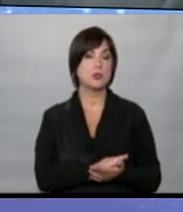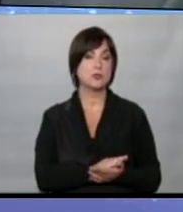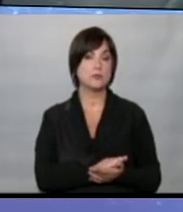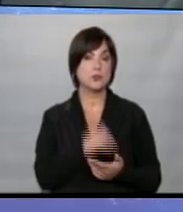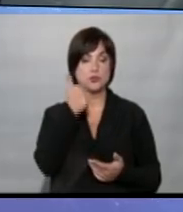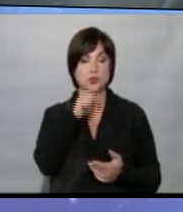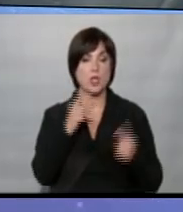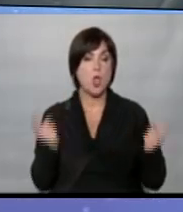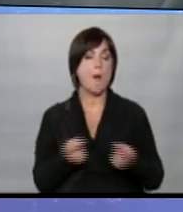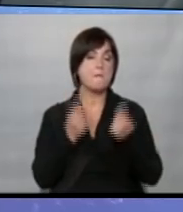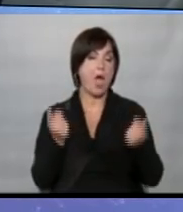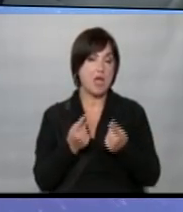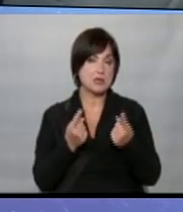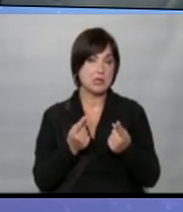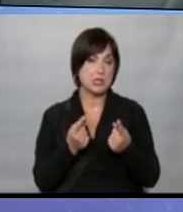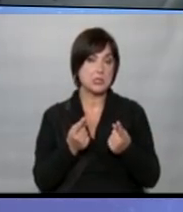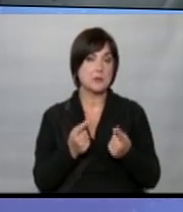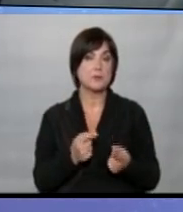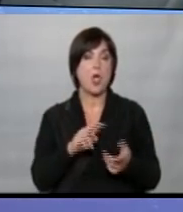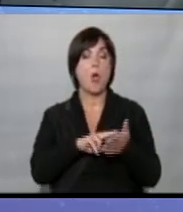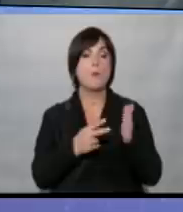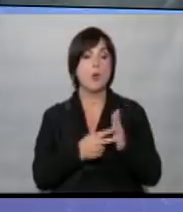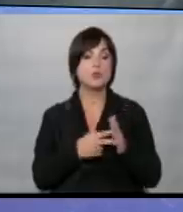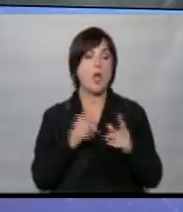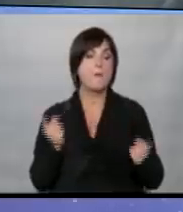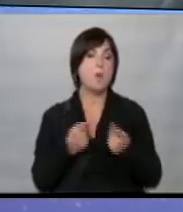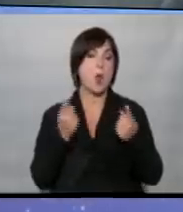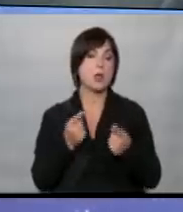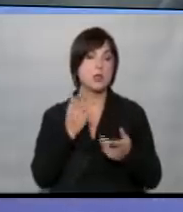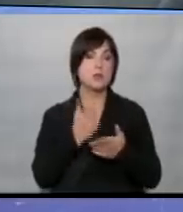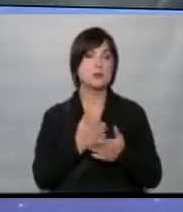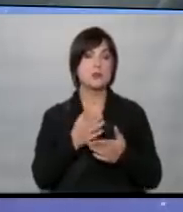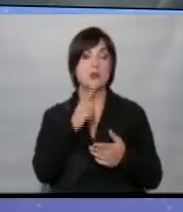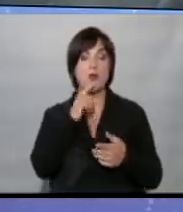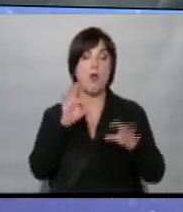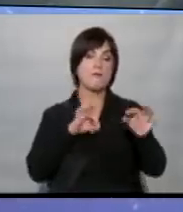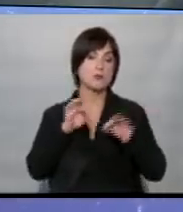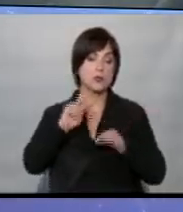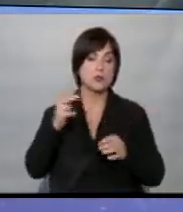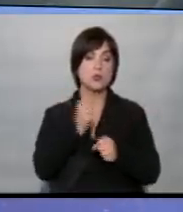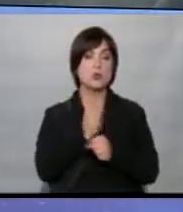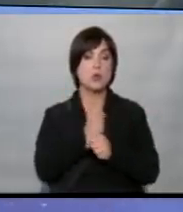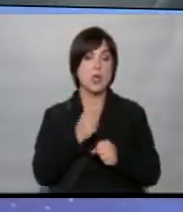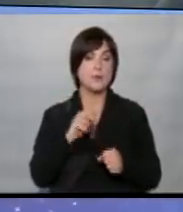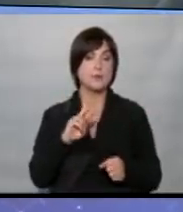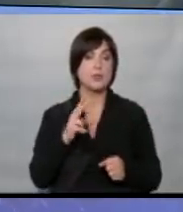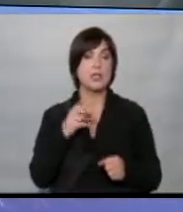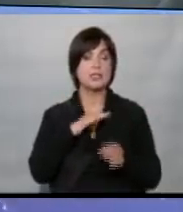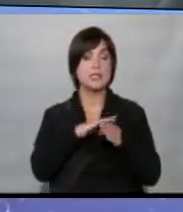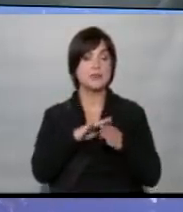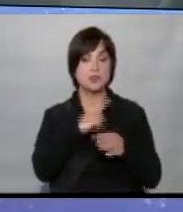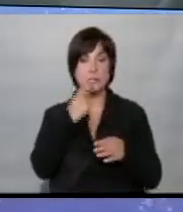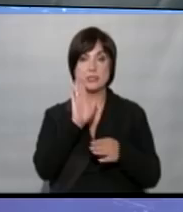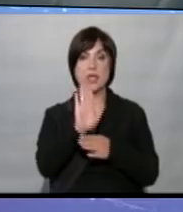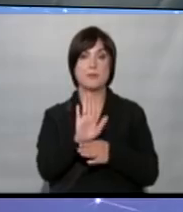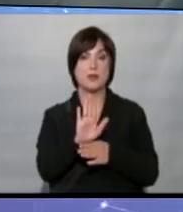тоа маркетинг, што е тоа политичка пропаганда, што се тоа еве конци што ги влечат други актери. И се извинувам што не се